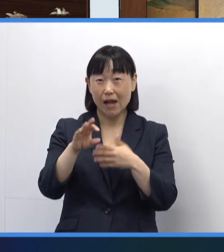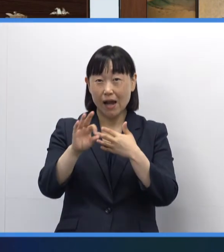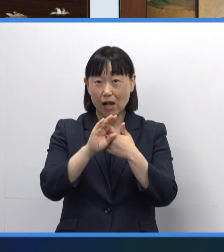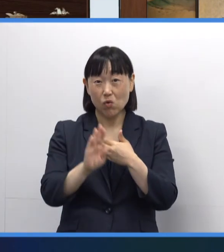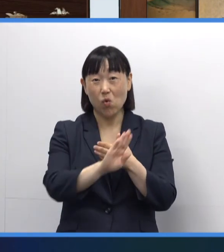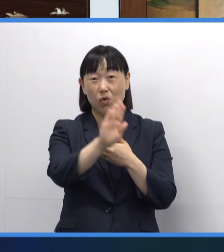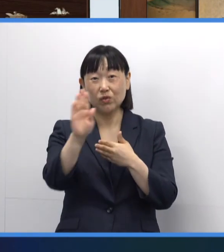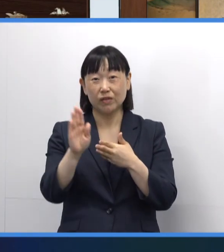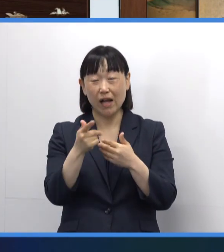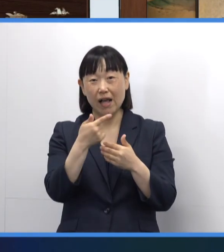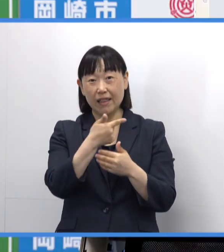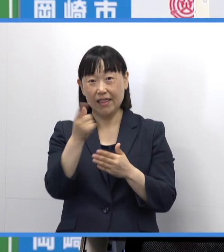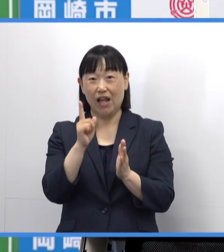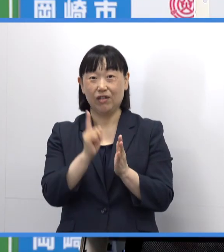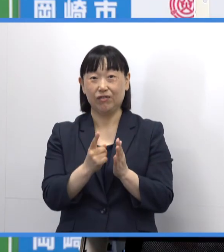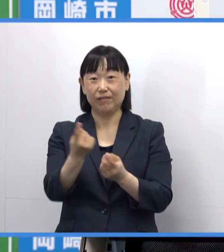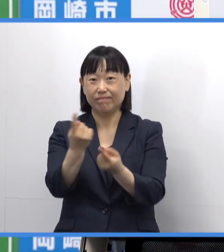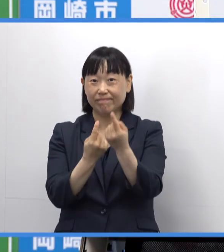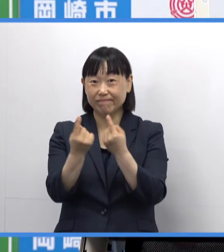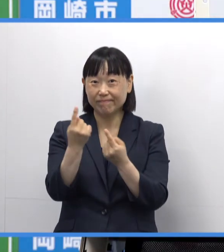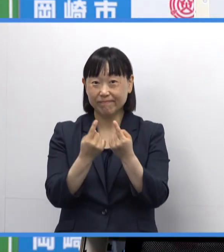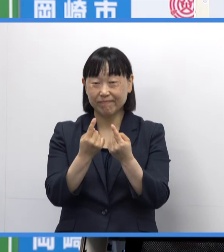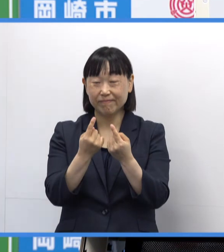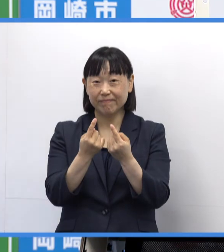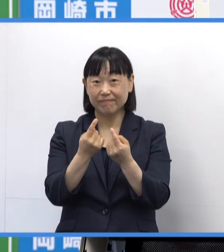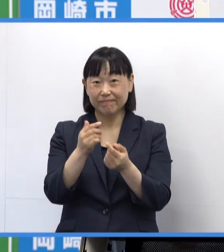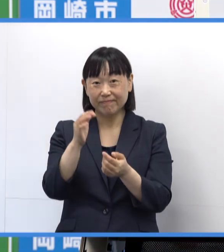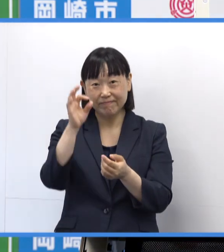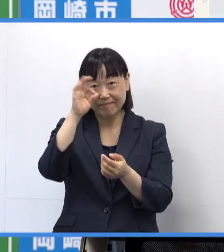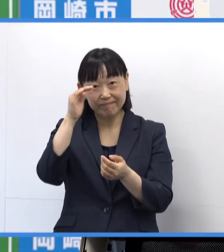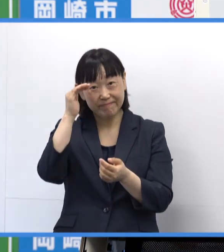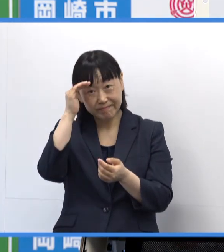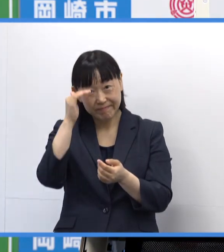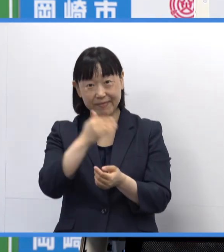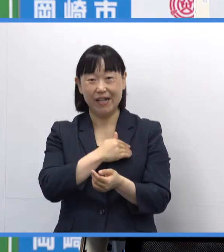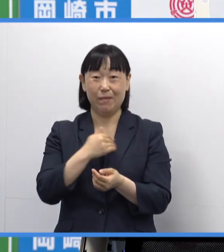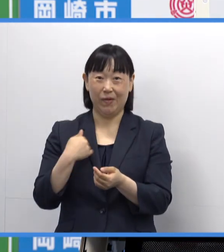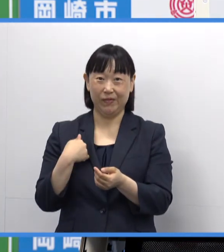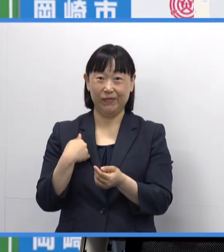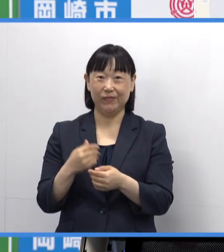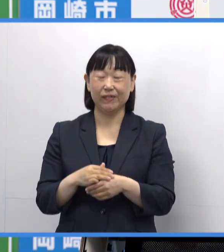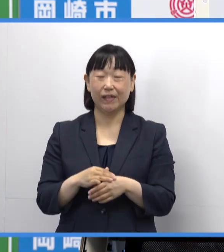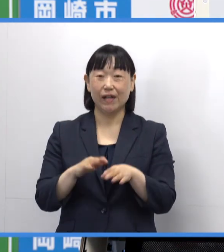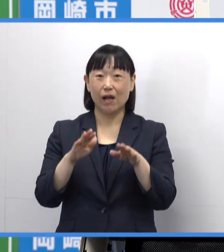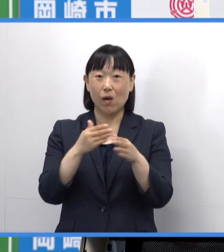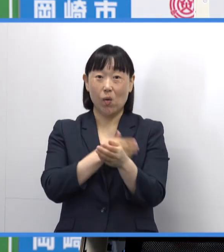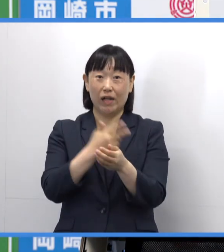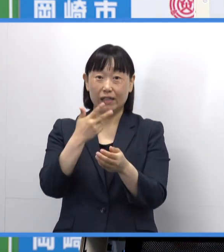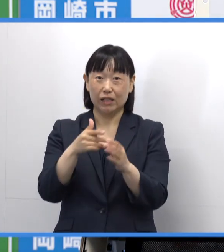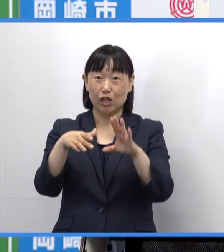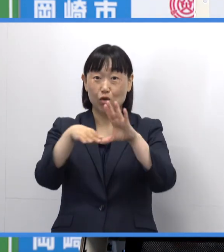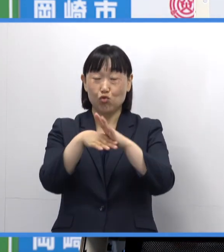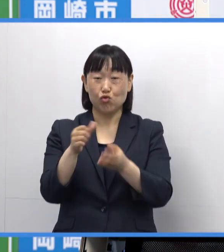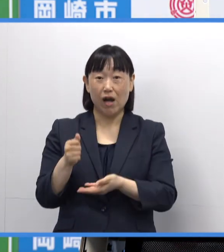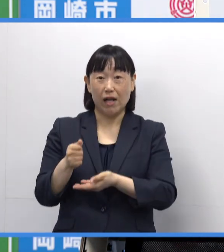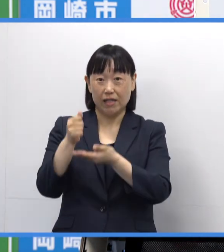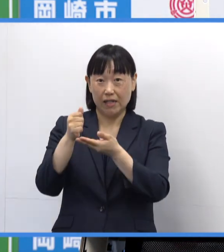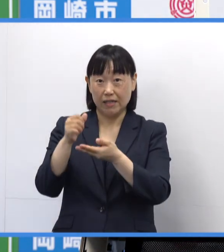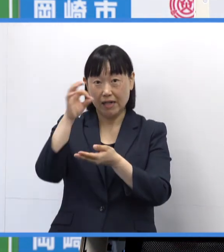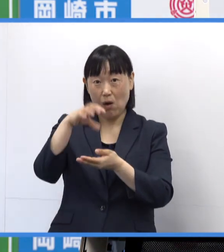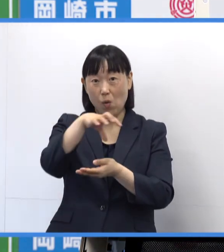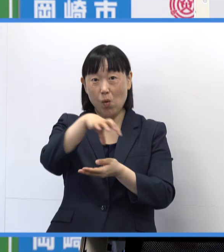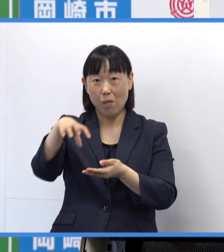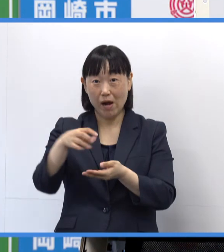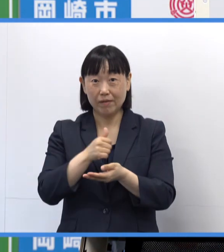訪れ観光を楽しんでいただくことが可能となります。本市の文化財や観光スポットを巡るバーチャルツア